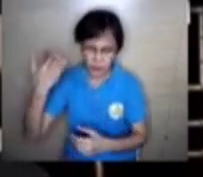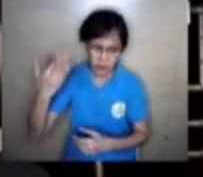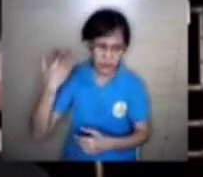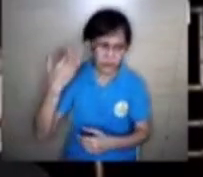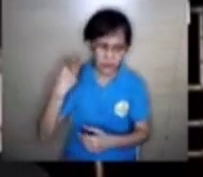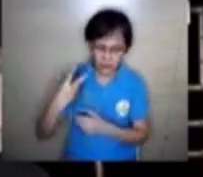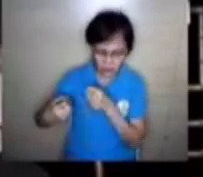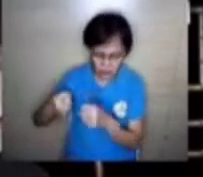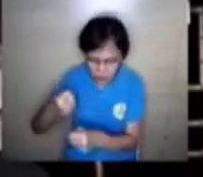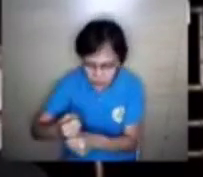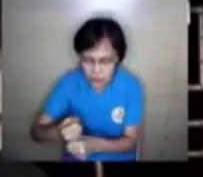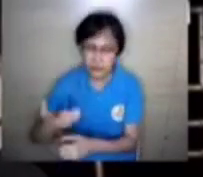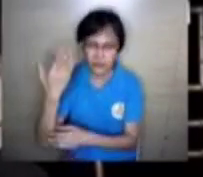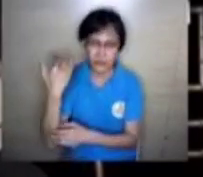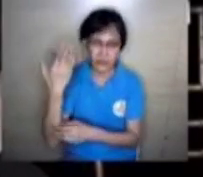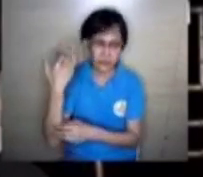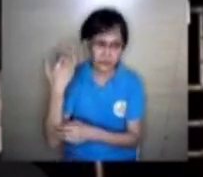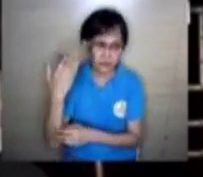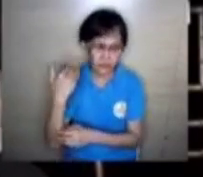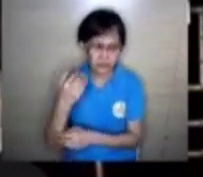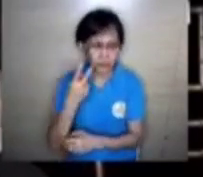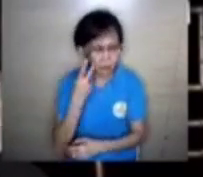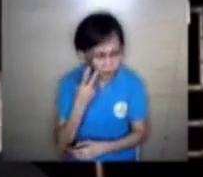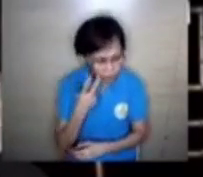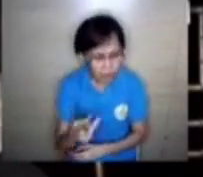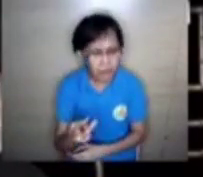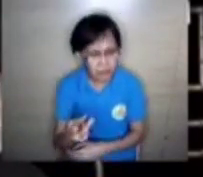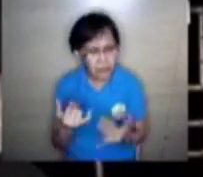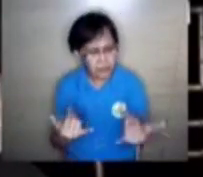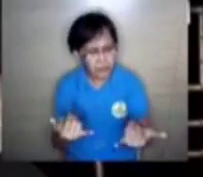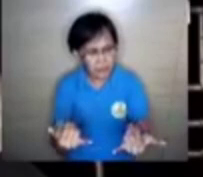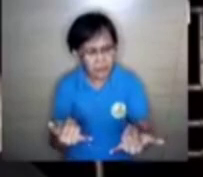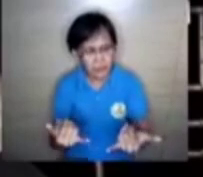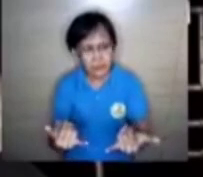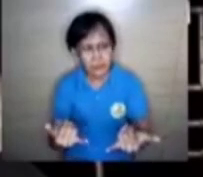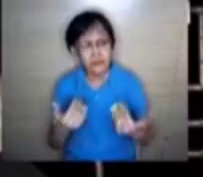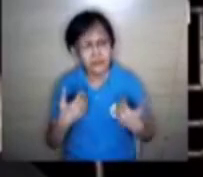o 3 years ago, makikita natin na ang project ngayon